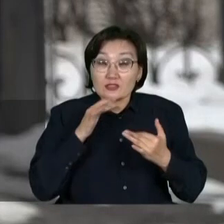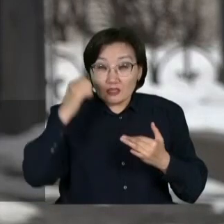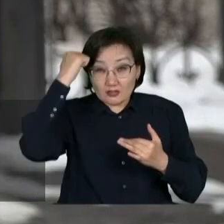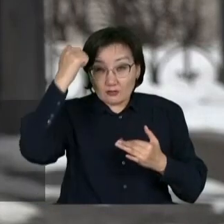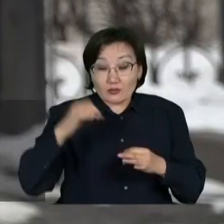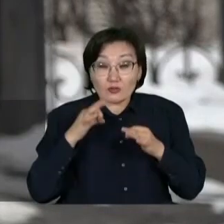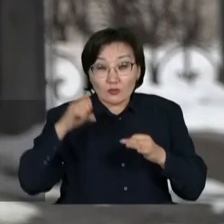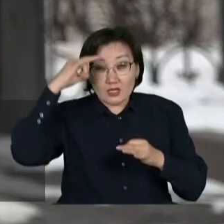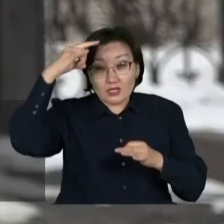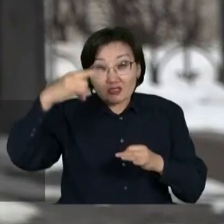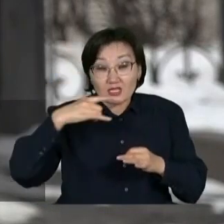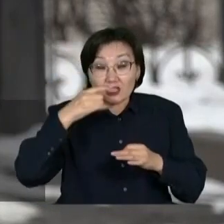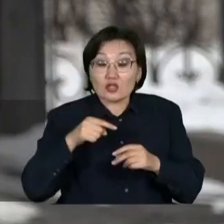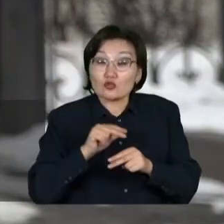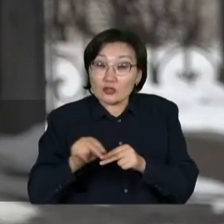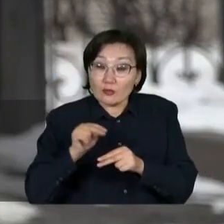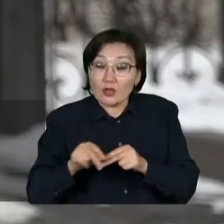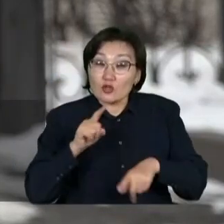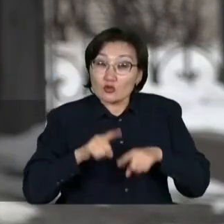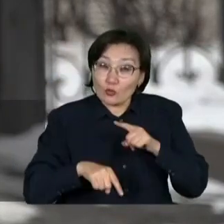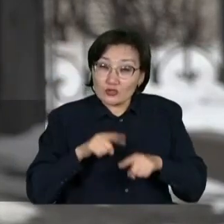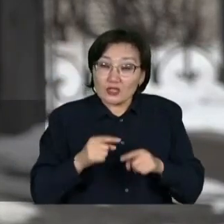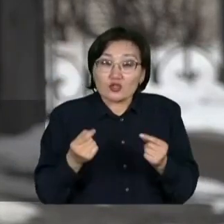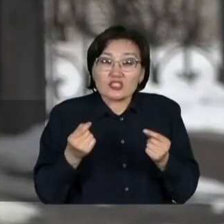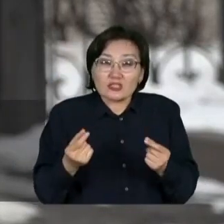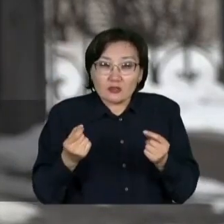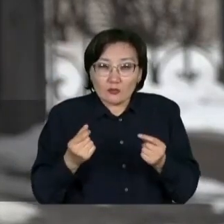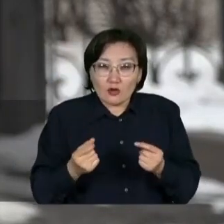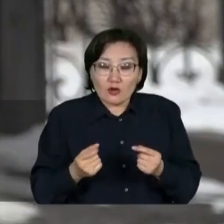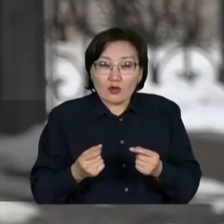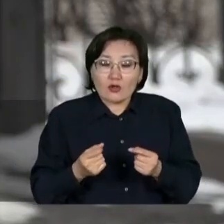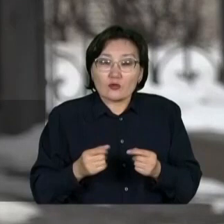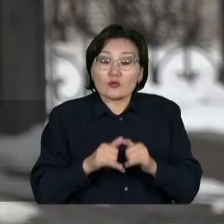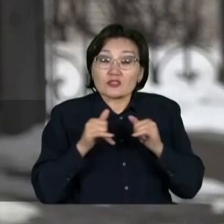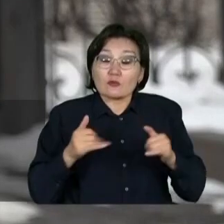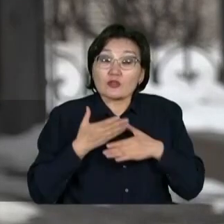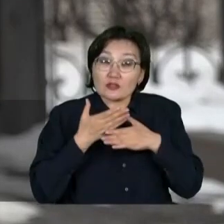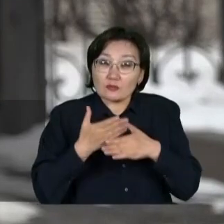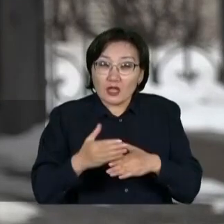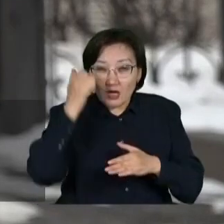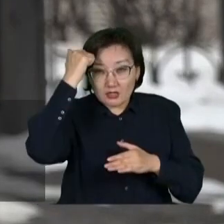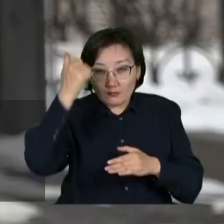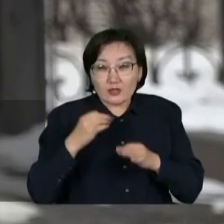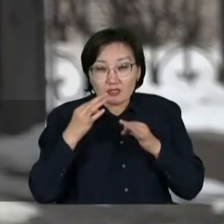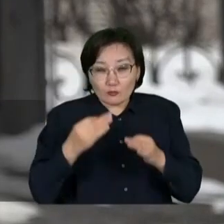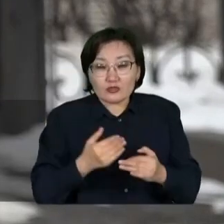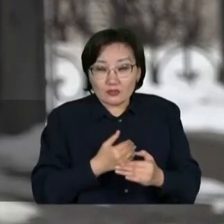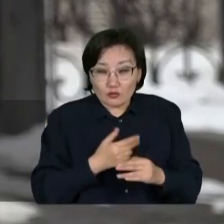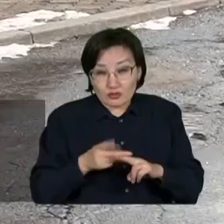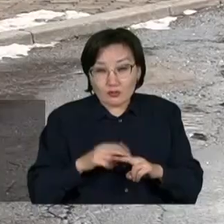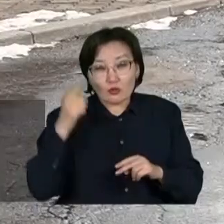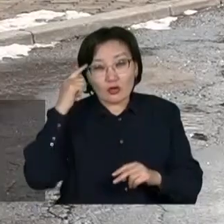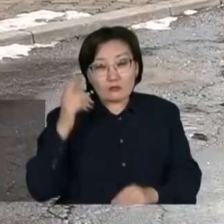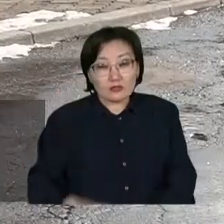қазақ тілін насихаттау және туған жерме кішкене болса да үлесімді қосып рахметімді білдіргенім осы деп